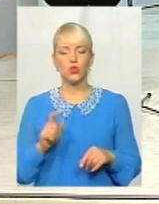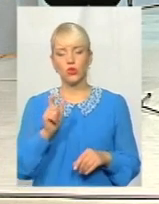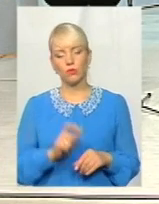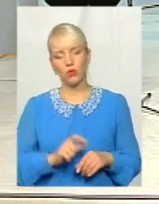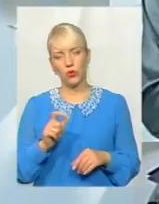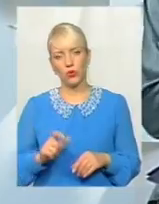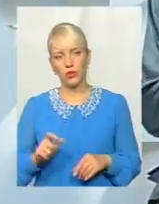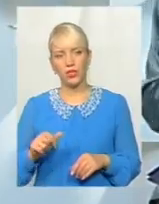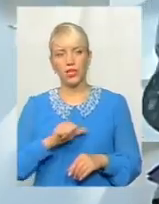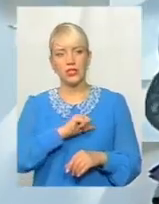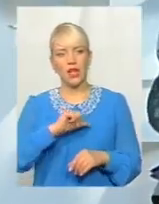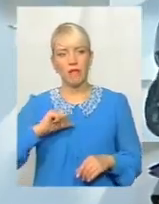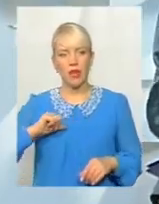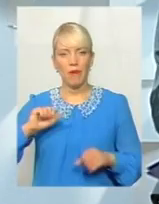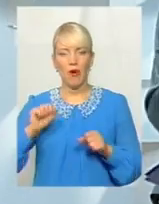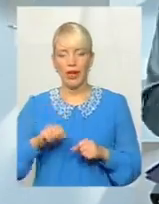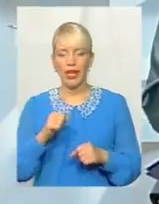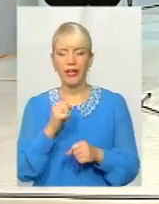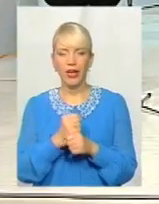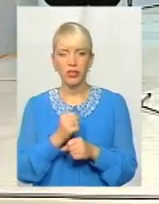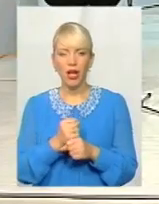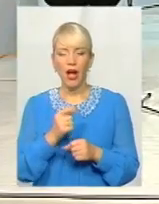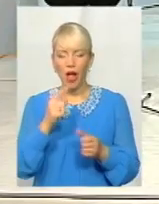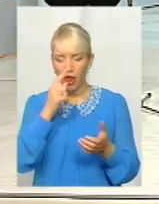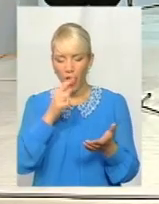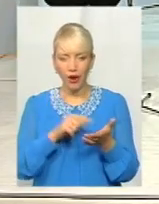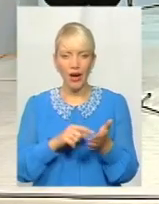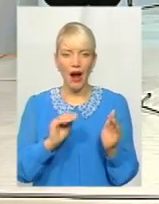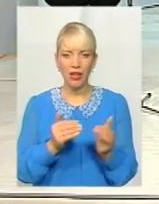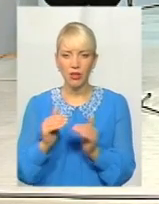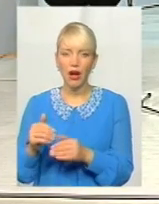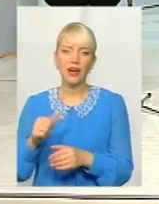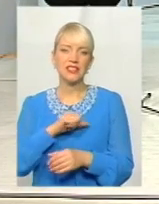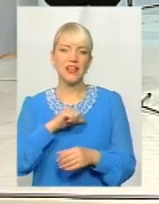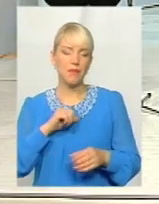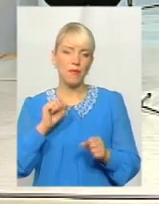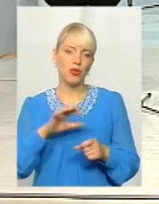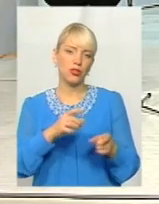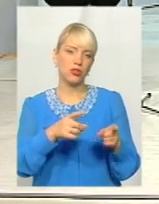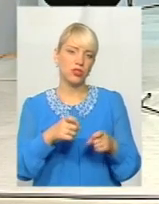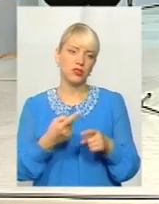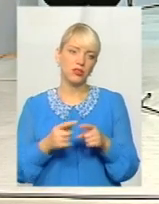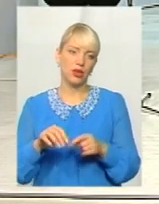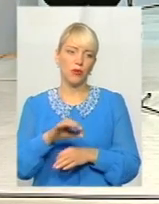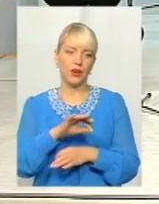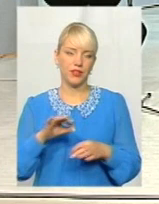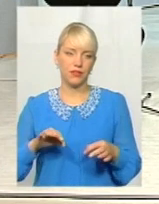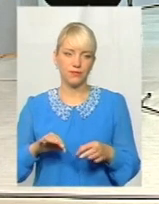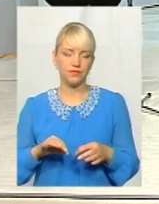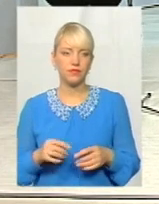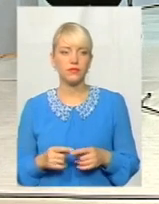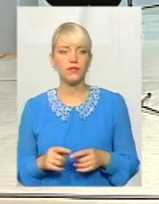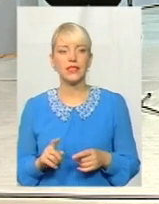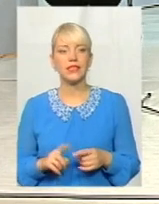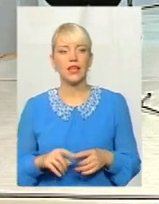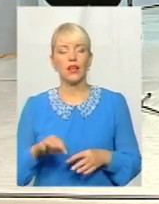могли, діючи локально, долучитися до цього проєкту. Що це за проєкт, що це за міні-грант і на що вони видаються? Оголошені були,